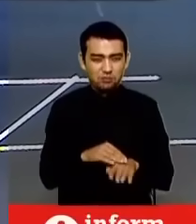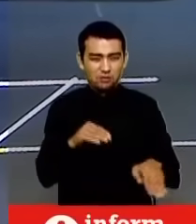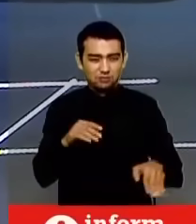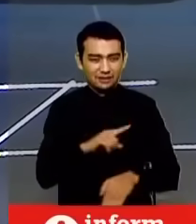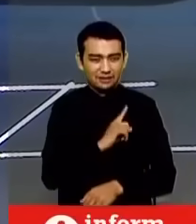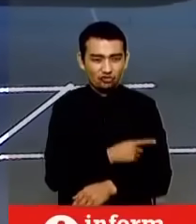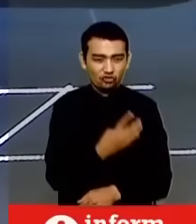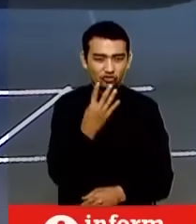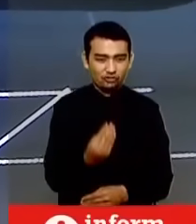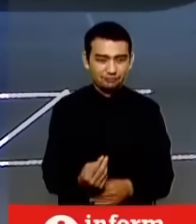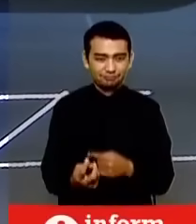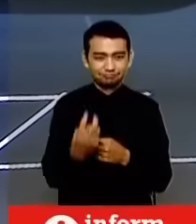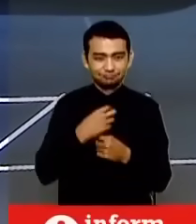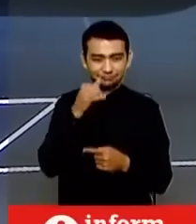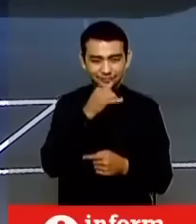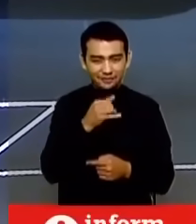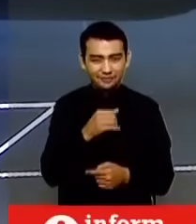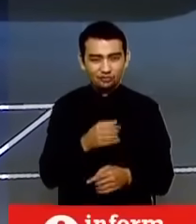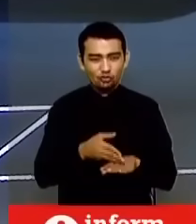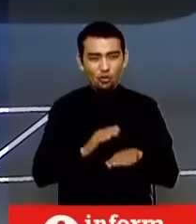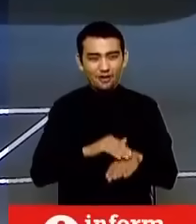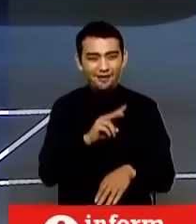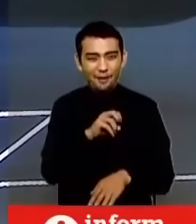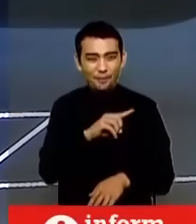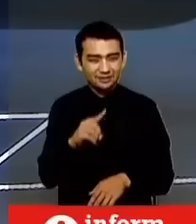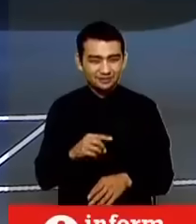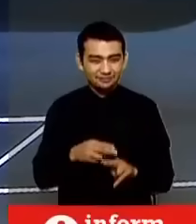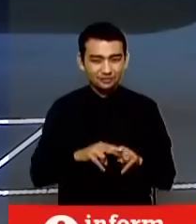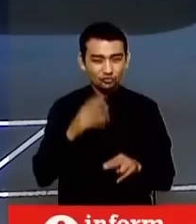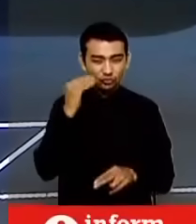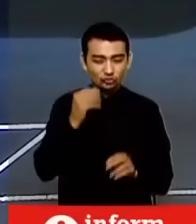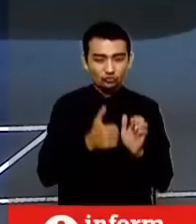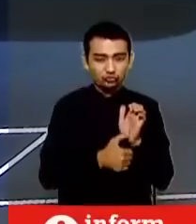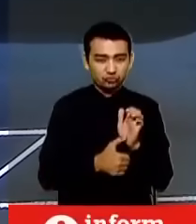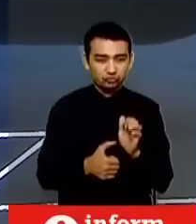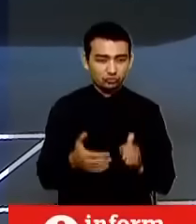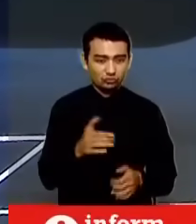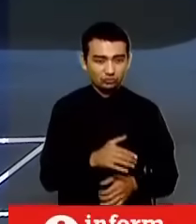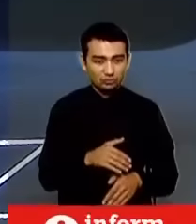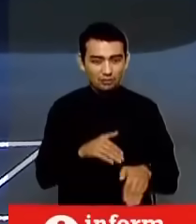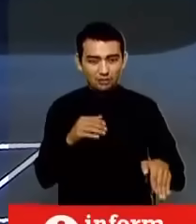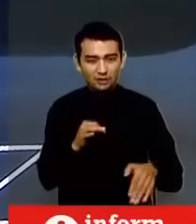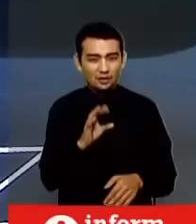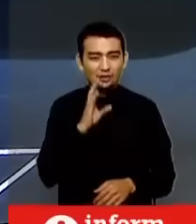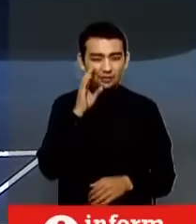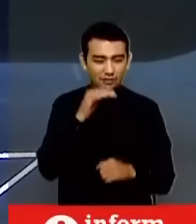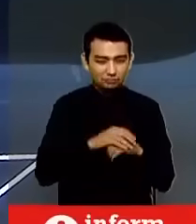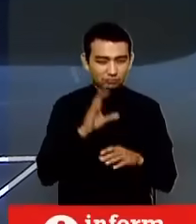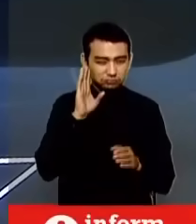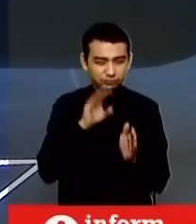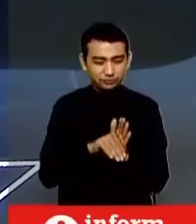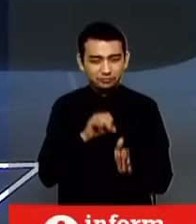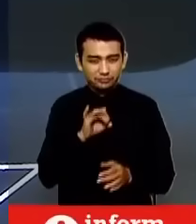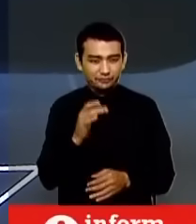öte almay turgan tek jük kölüklerinin sanı 600'den asqan. Tәуліктеп түнеп ас сусыз қалған жүргізушілер